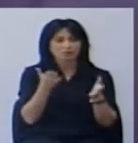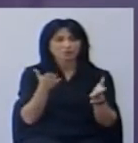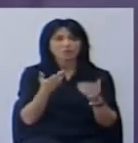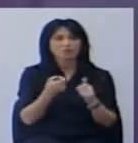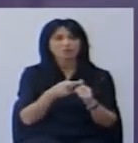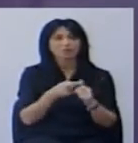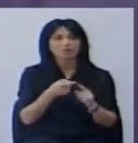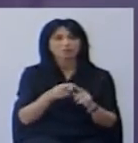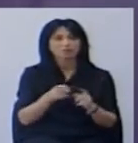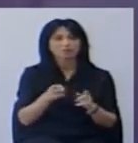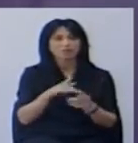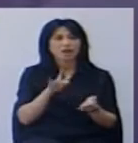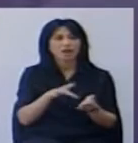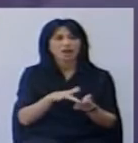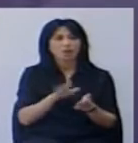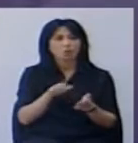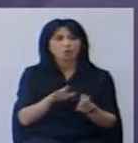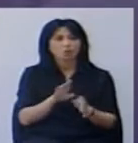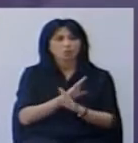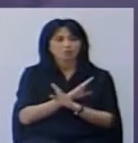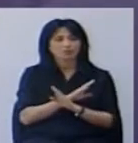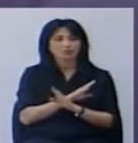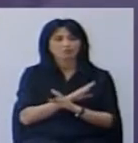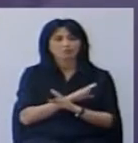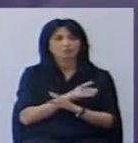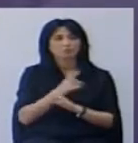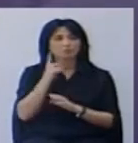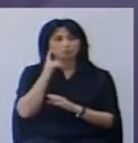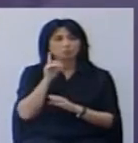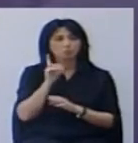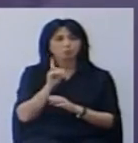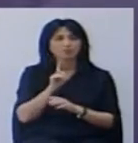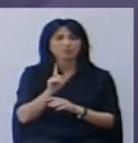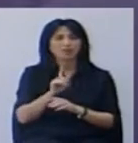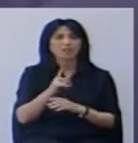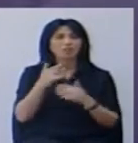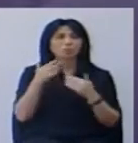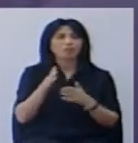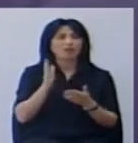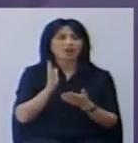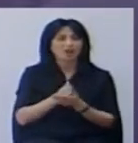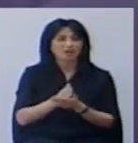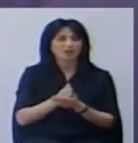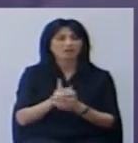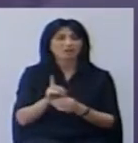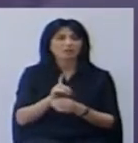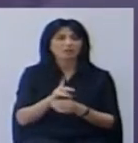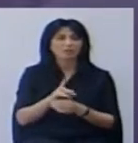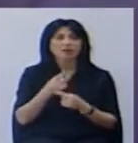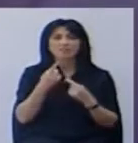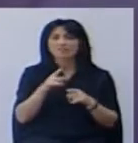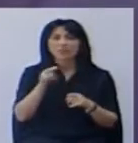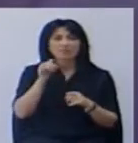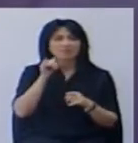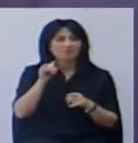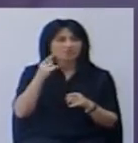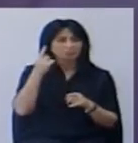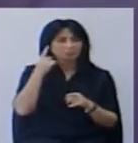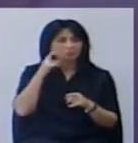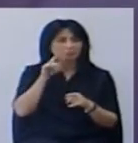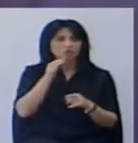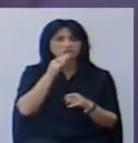და ბუნებრივია ქალაქი კიდევ უფრო მოკვდება. ასე რომ მე ვფიქრობ, რომ რადგანაც არის, თუ რამე სხვას ვერ მოვიფიქრებ, ჯერჯერობით